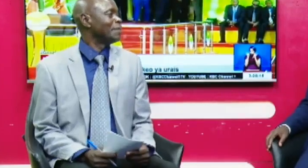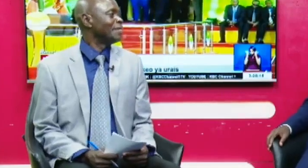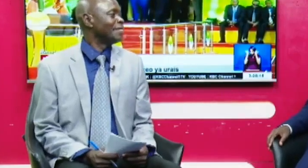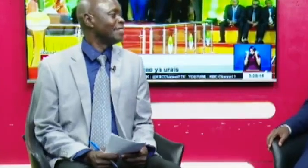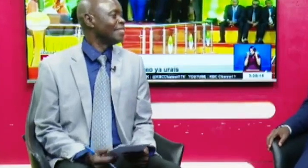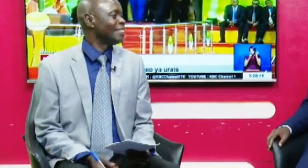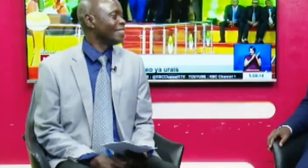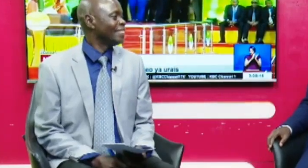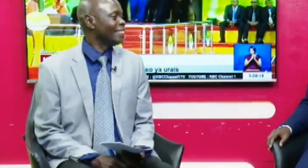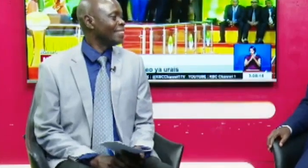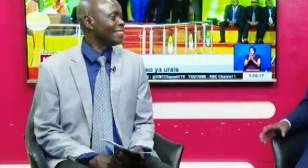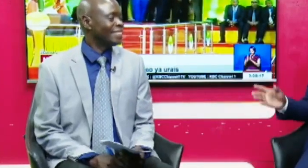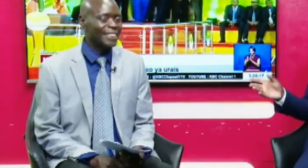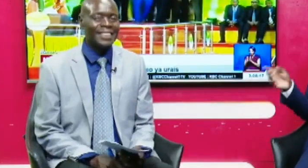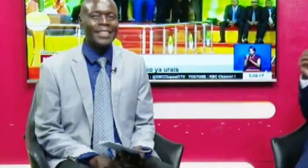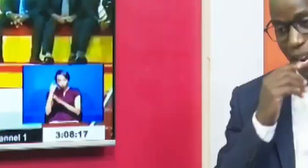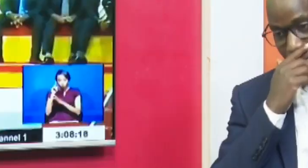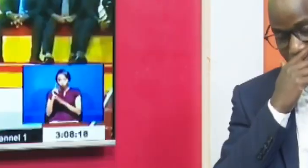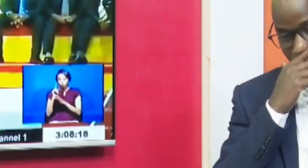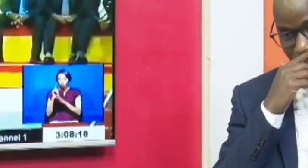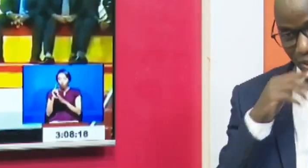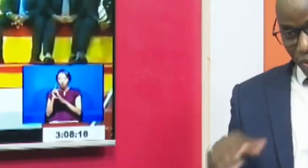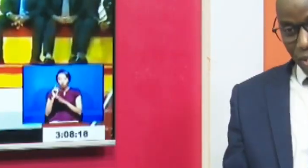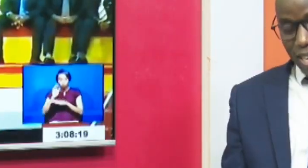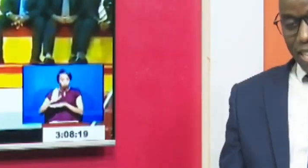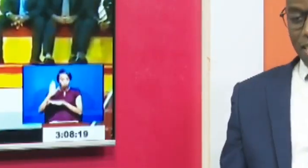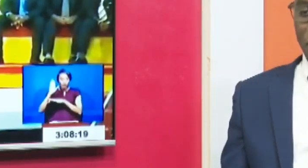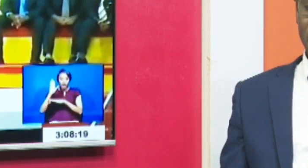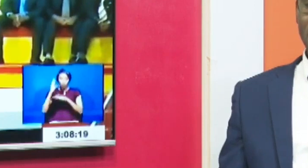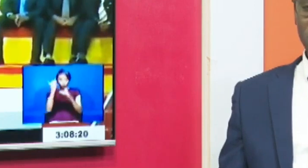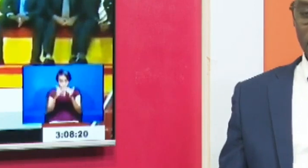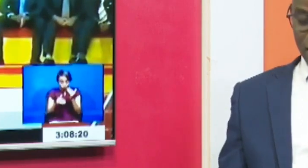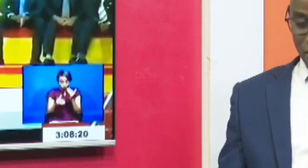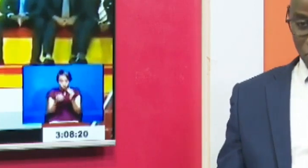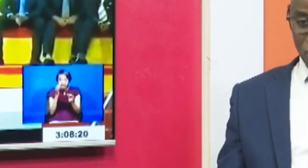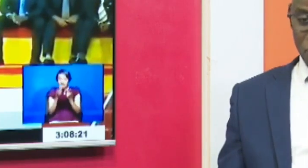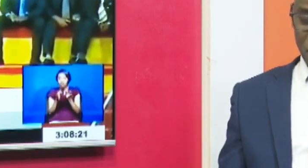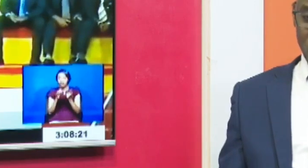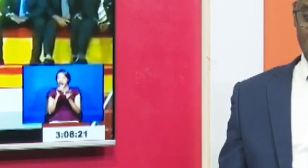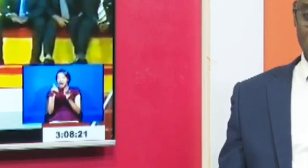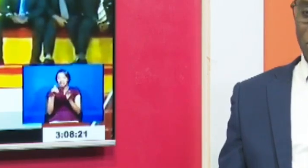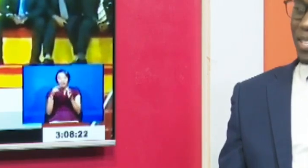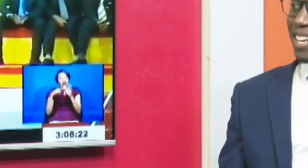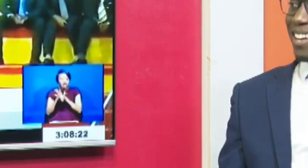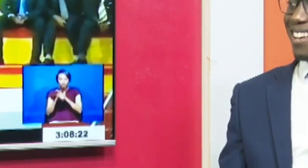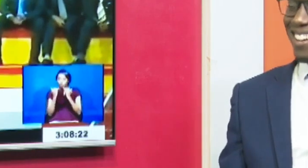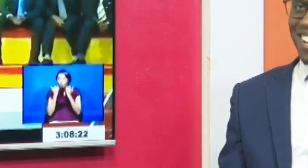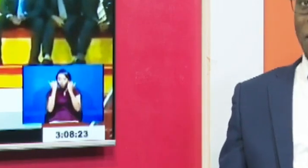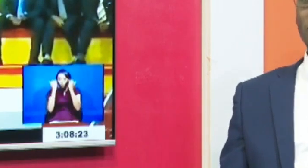Naye bw'olaba tera nasanyuse nnyo bwe nalabye olukuŋŋaana olwo nze lwampadde ekifaananyi kimu